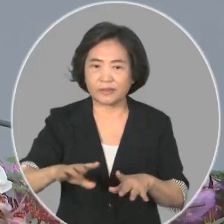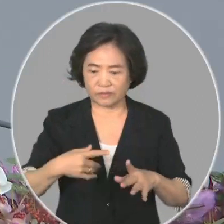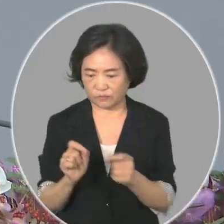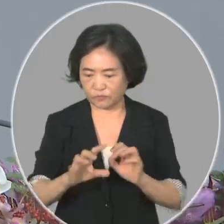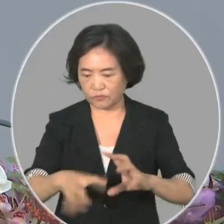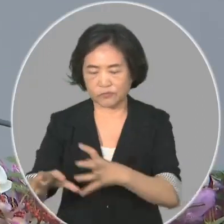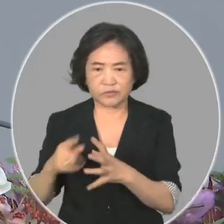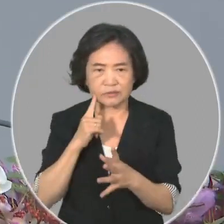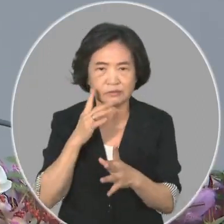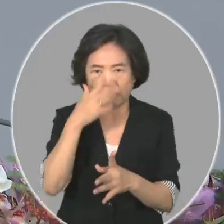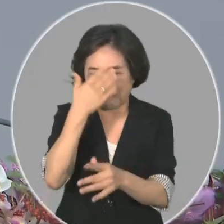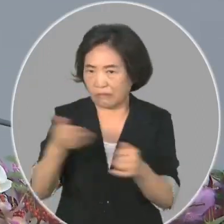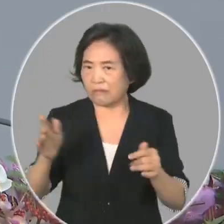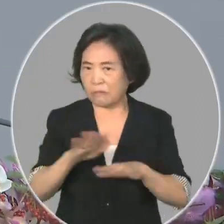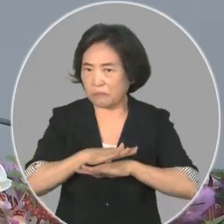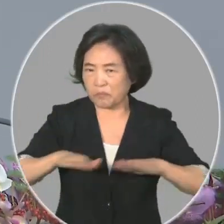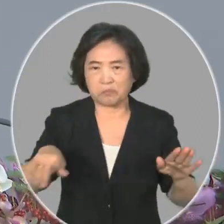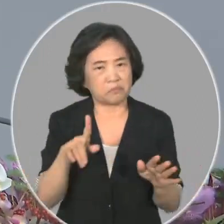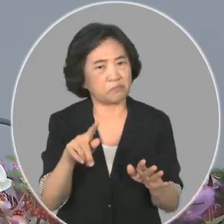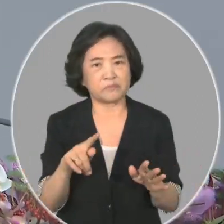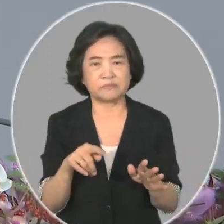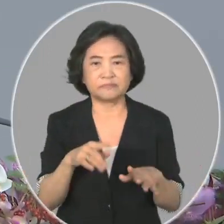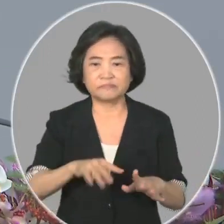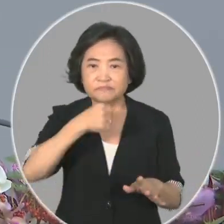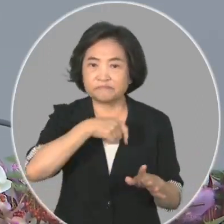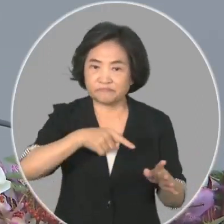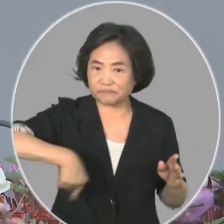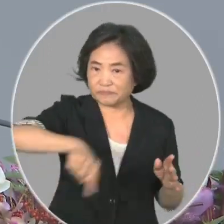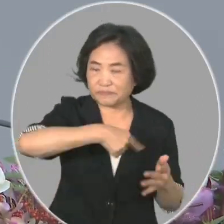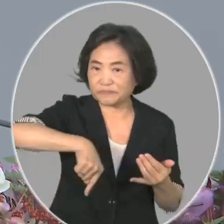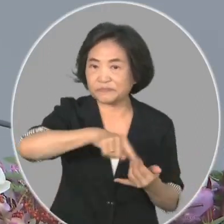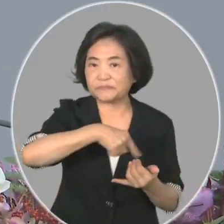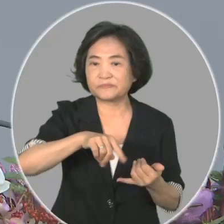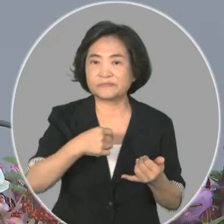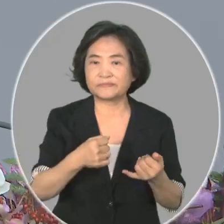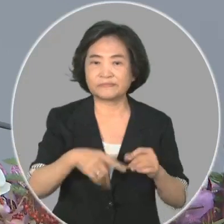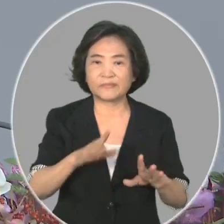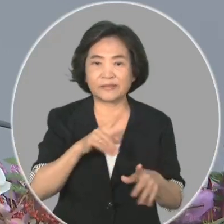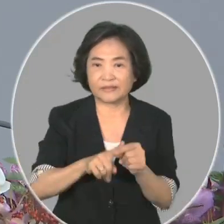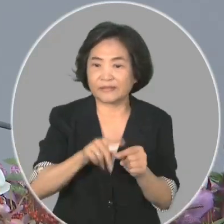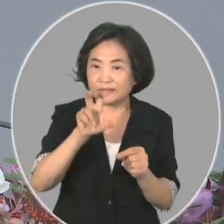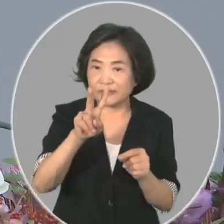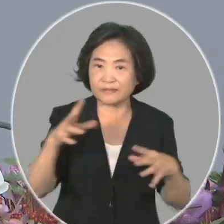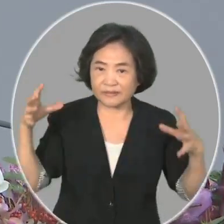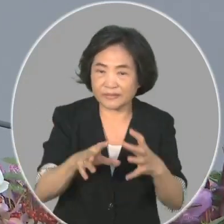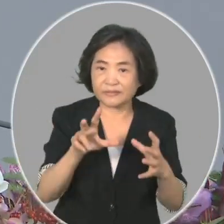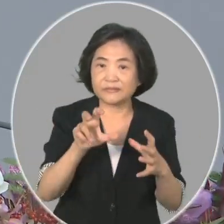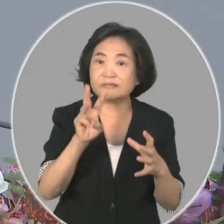平稳定的现状。在台湾这块土地上的人民，历经73年的共同生